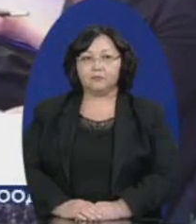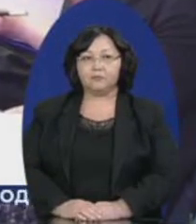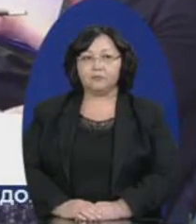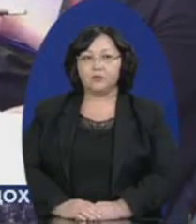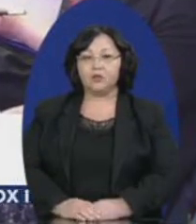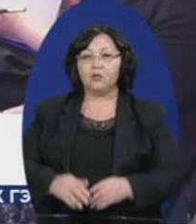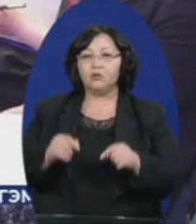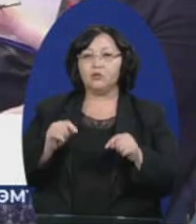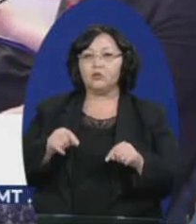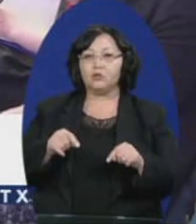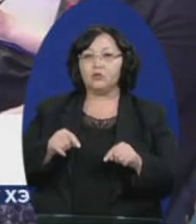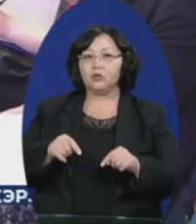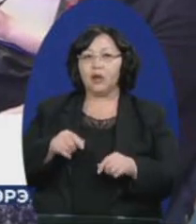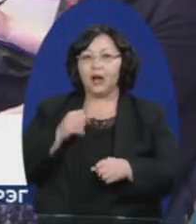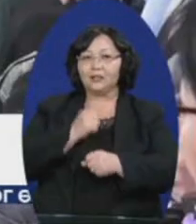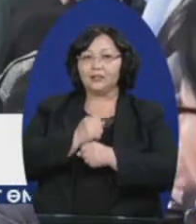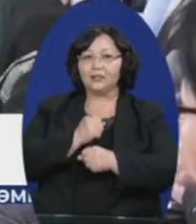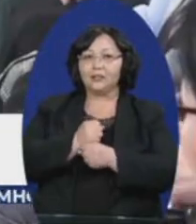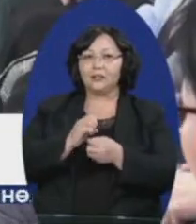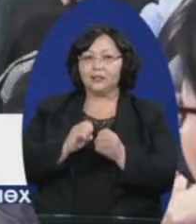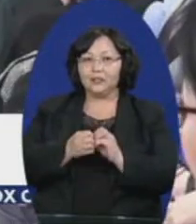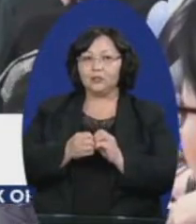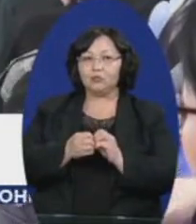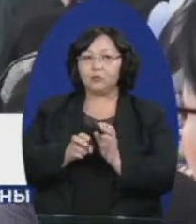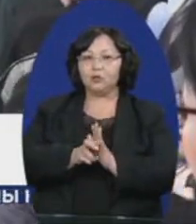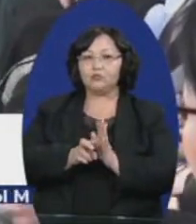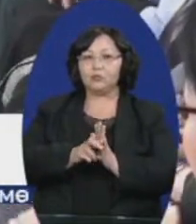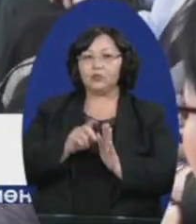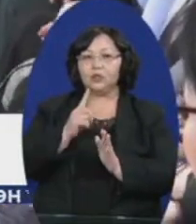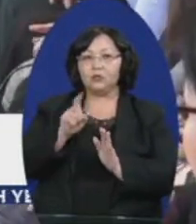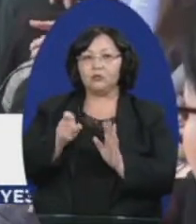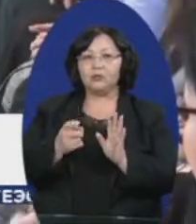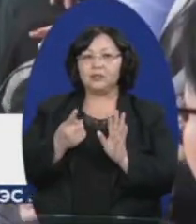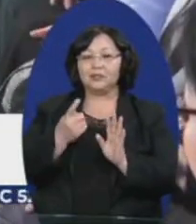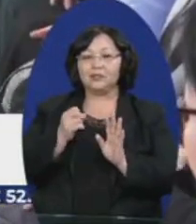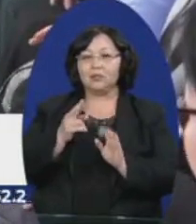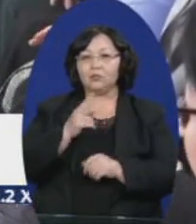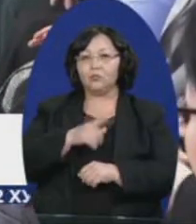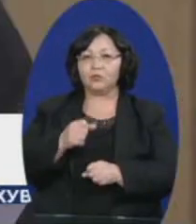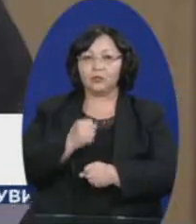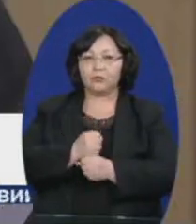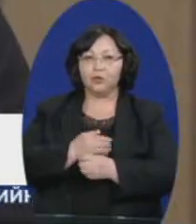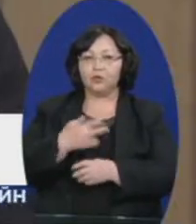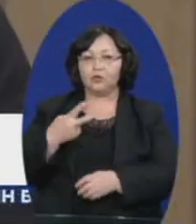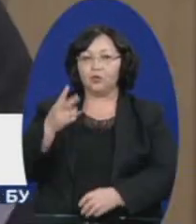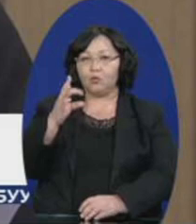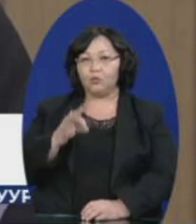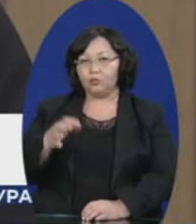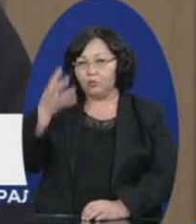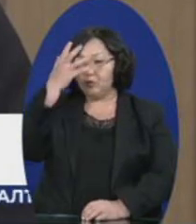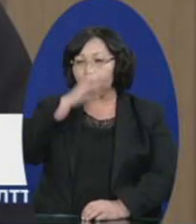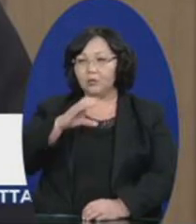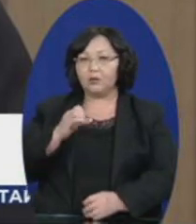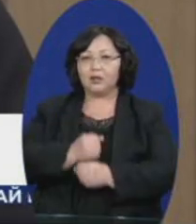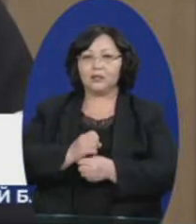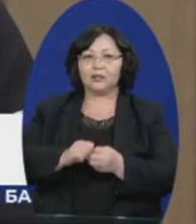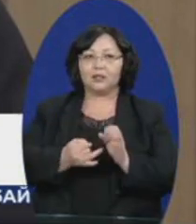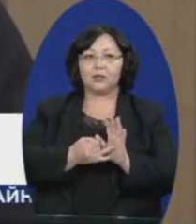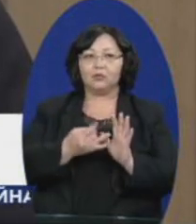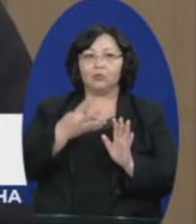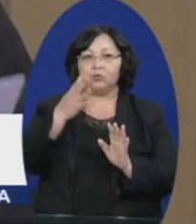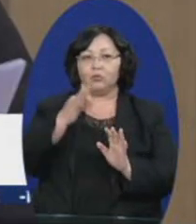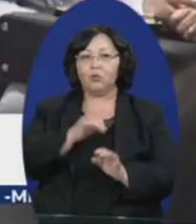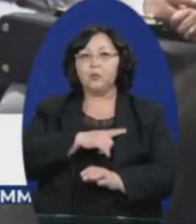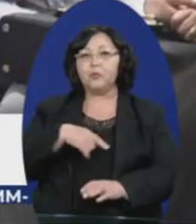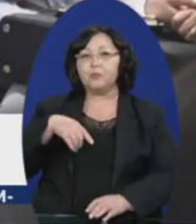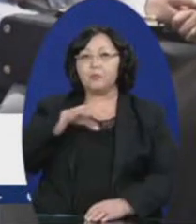За өнөөдрийн байдлаар хөтөлбөрийн зах зээлд 1.1 сая хүн ажиллаж байгаагийн 22% нь төрийн байгууллагад ажиллаж байгаа бол 74% нь хувийн хөвшөлд